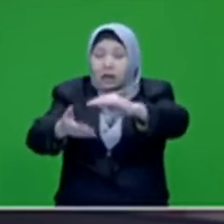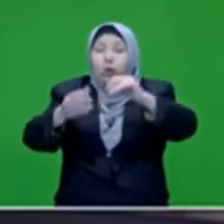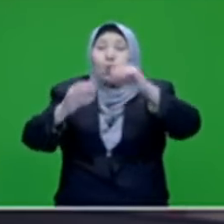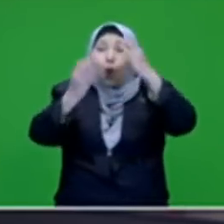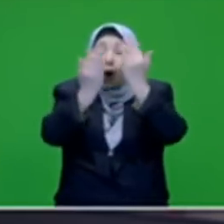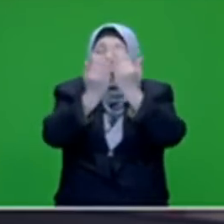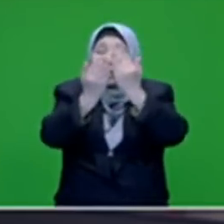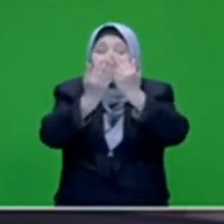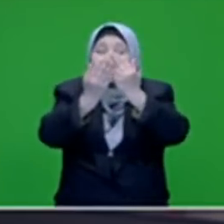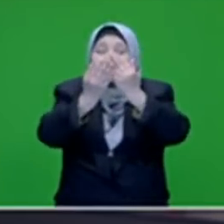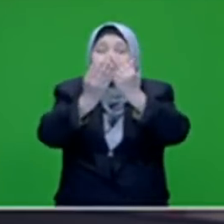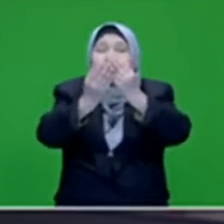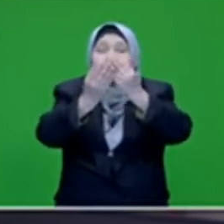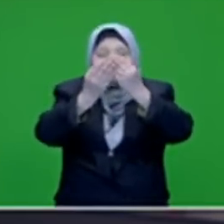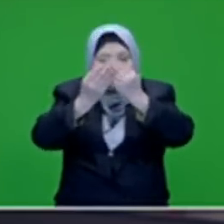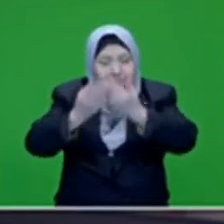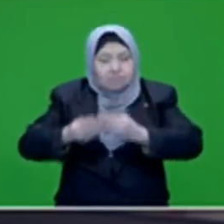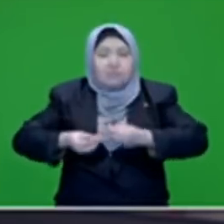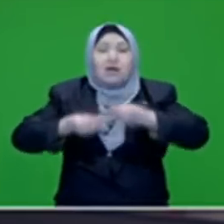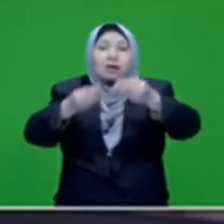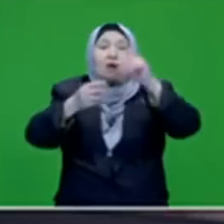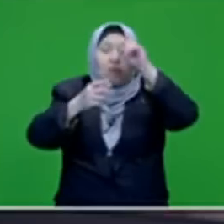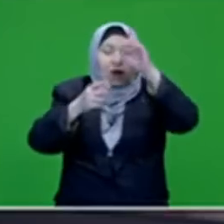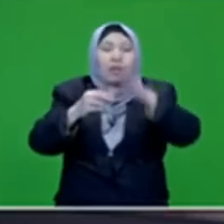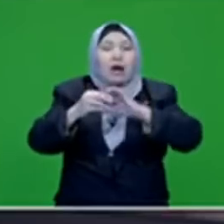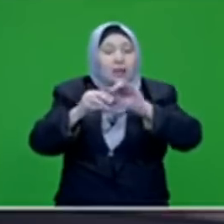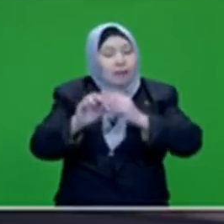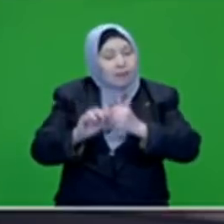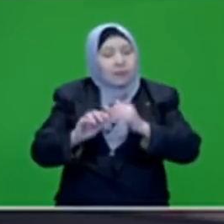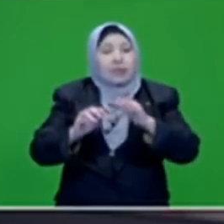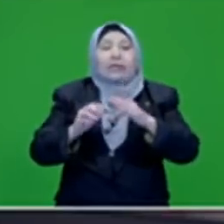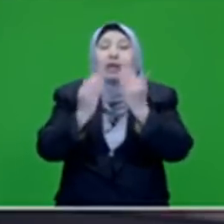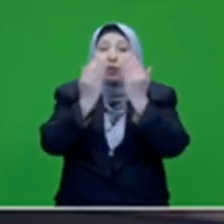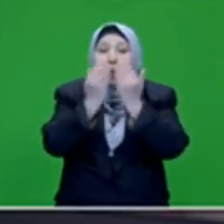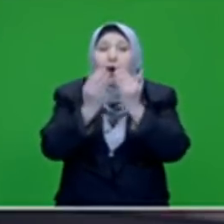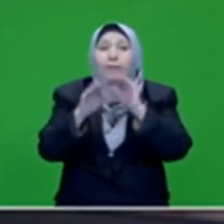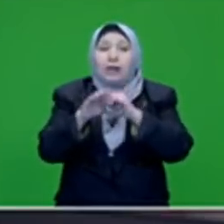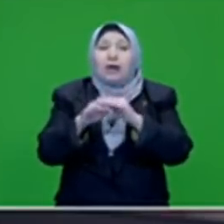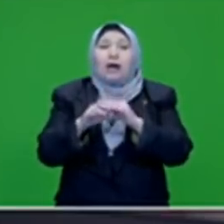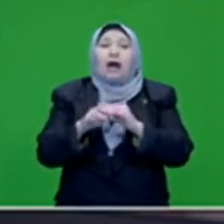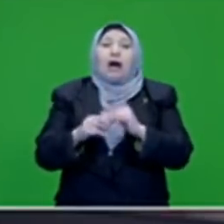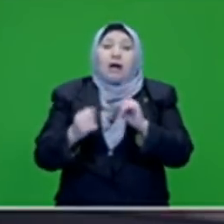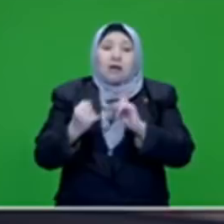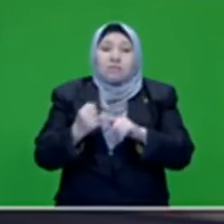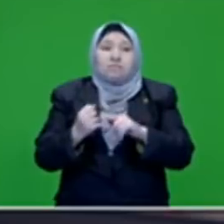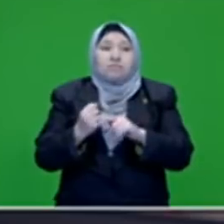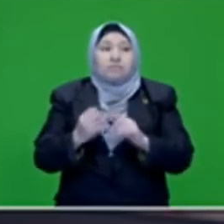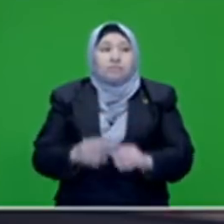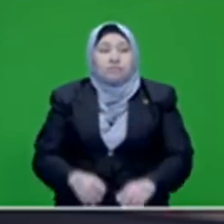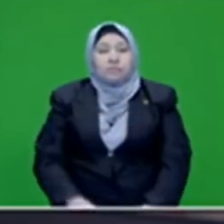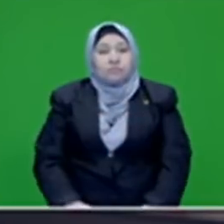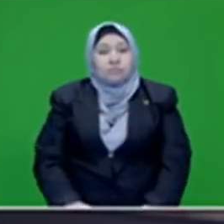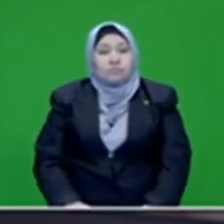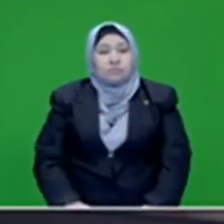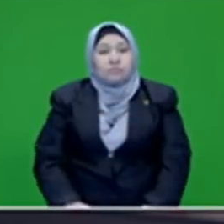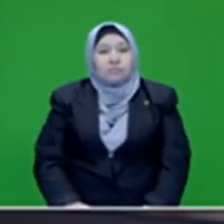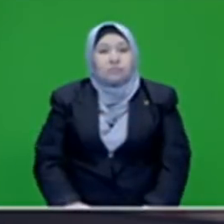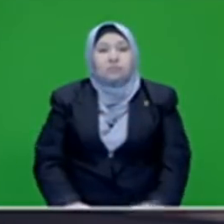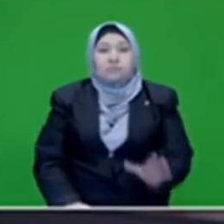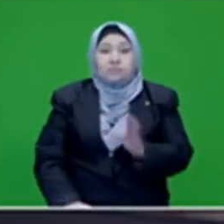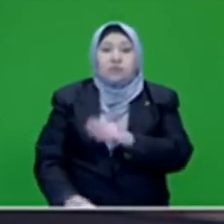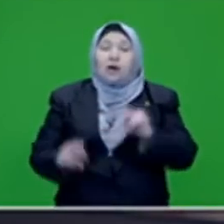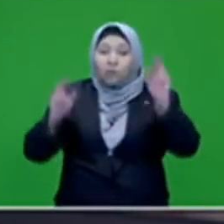maka berlakulah perkara-perkara tersebut. Kita berdoa di akhir ini bersama dengan Ustaz Tirmizi Abdul Rahman. Ya, Ustaz